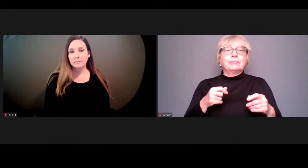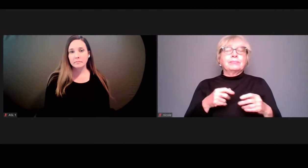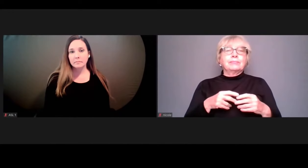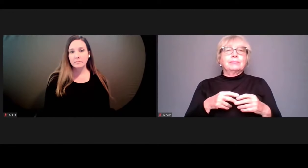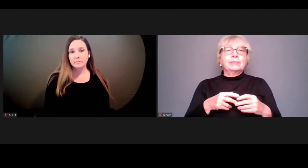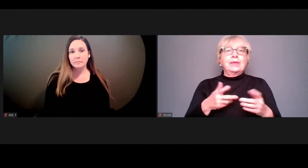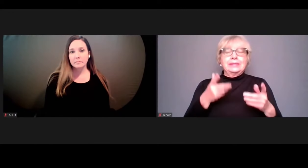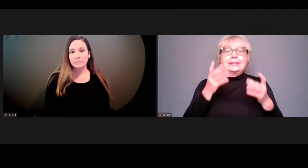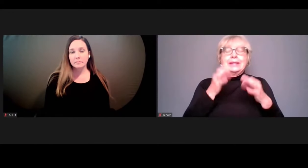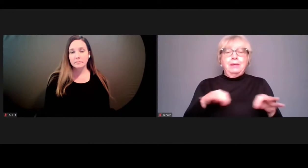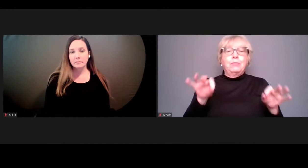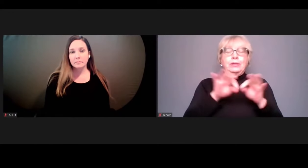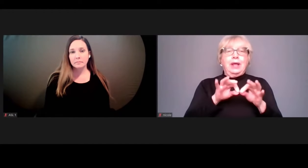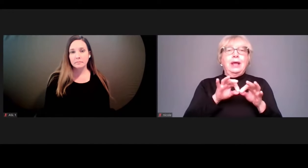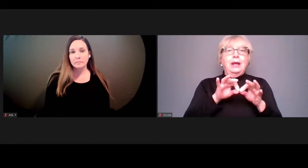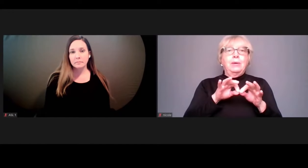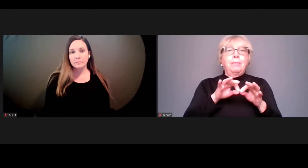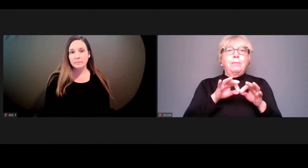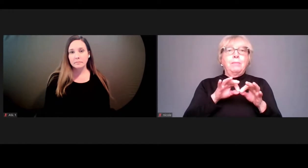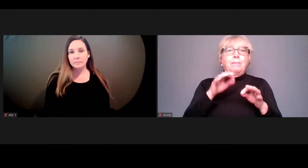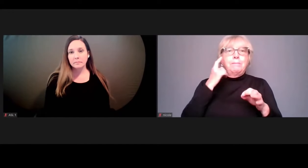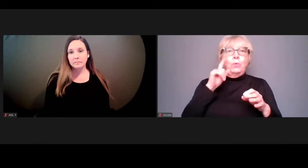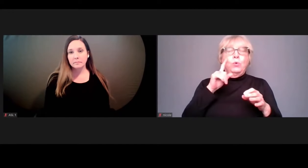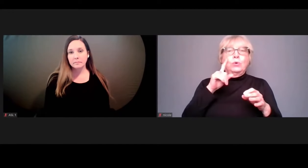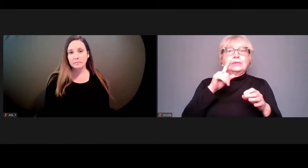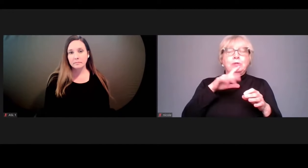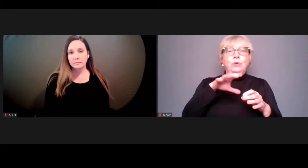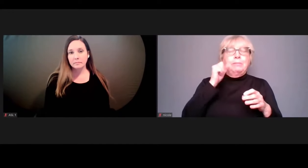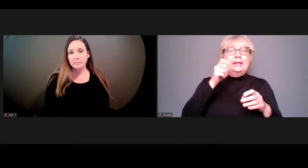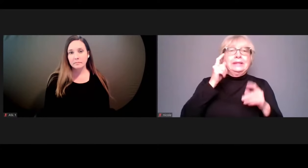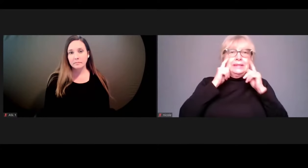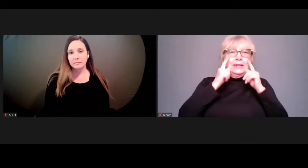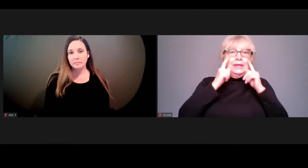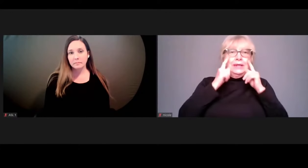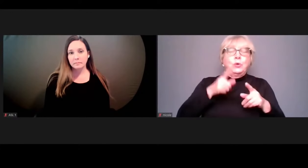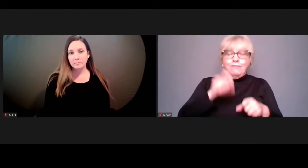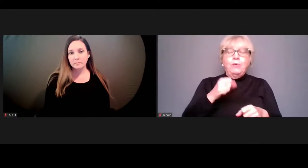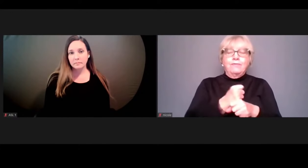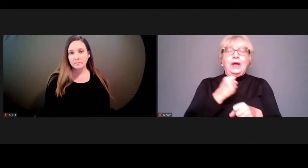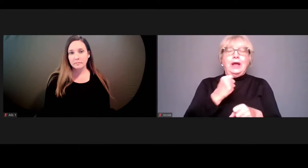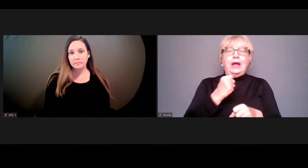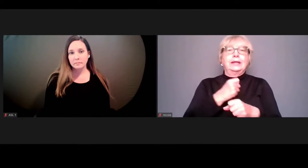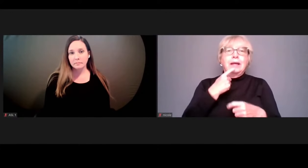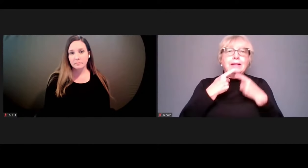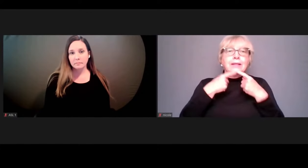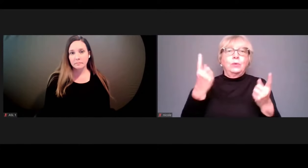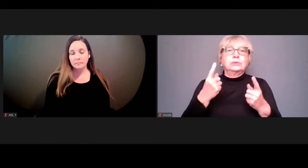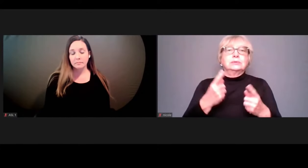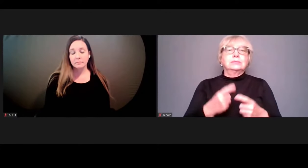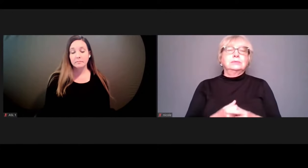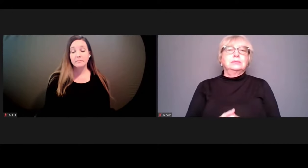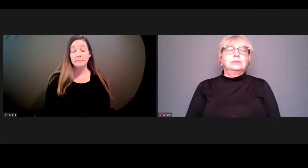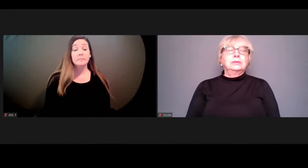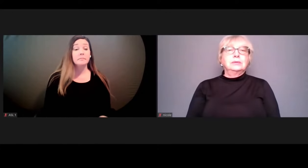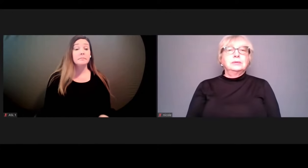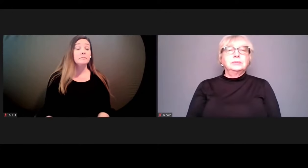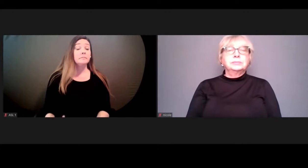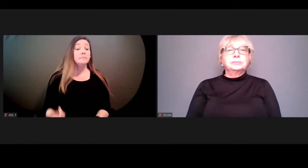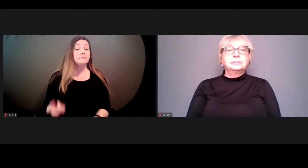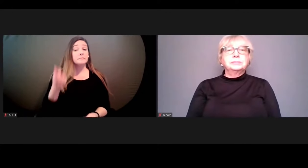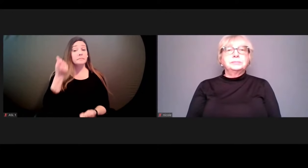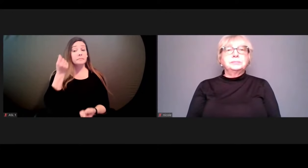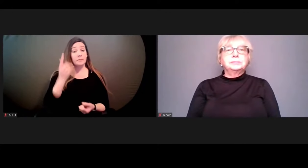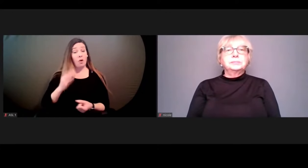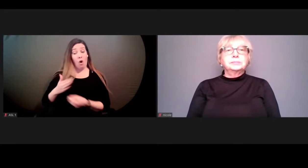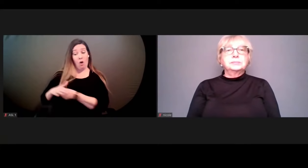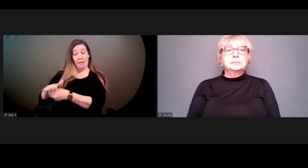c'est important pour que ce soit réellement pris et suivi que vous le fassiez. Public safety in our neighborhoods, as you've